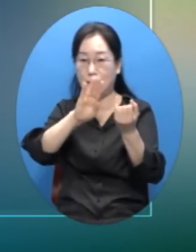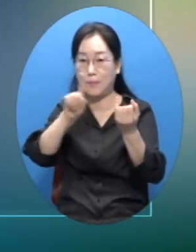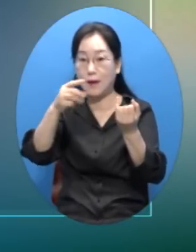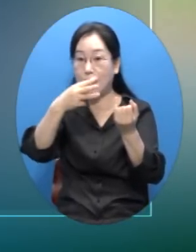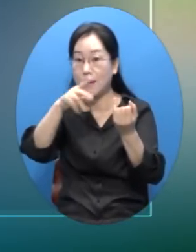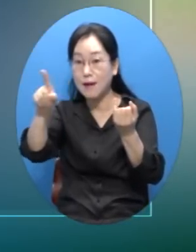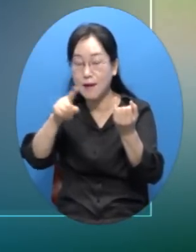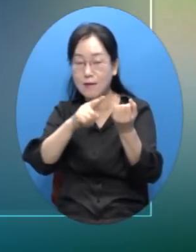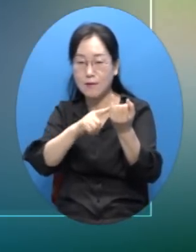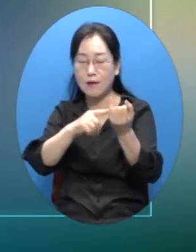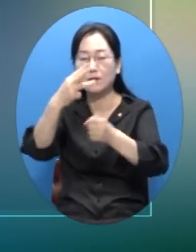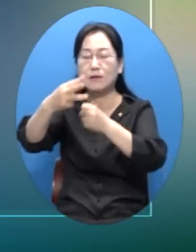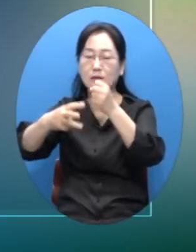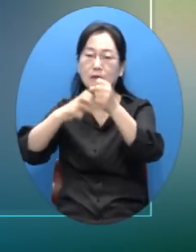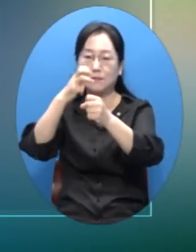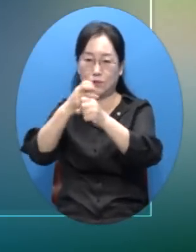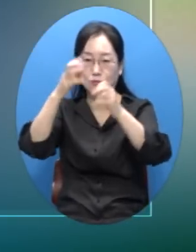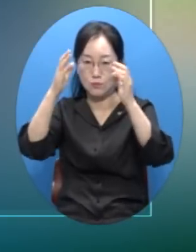우울증과 씨름하면서